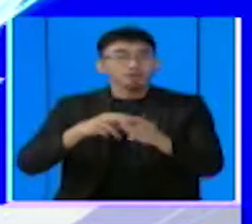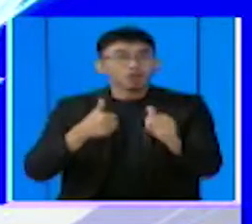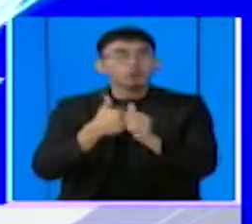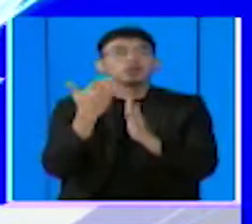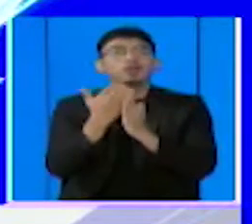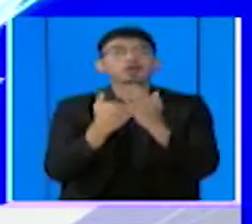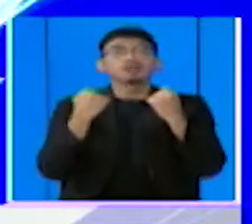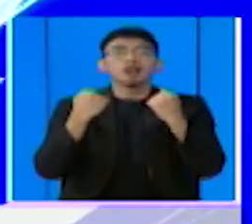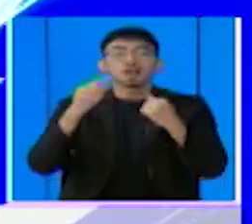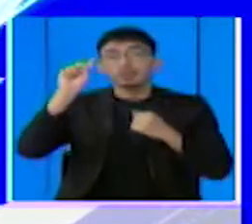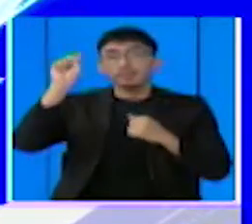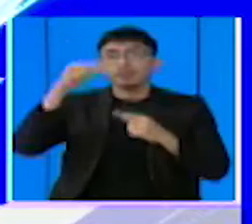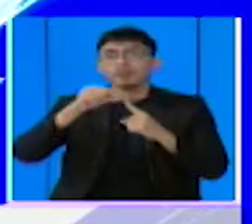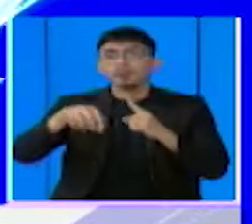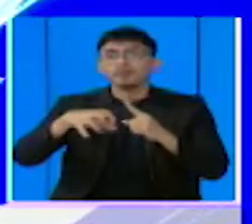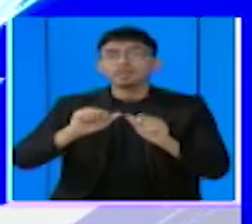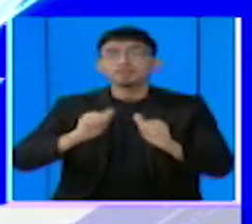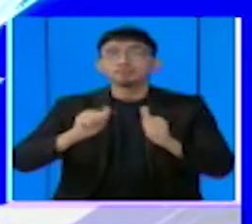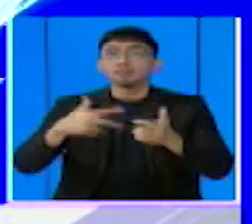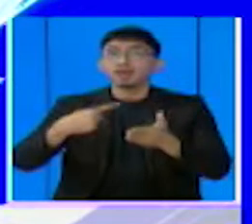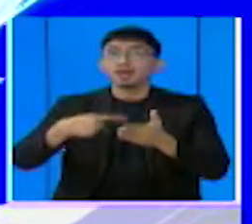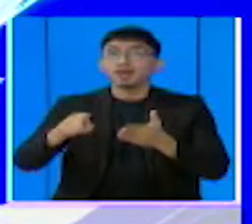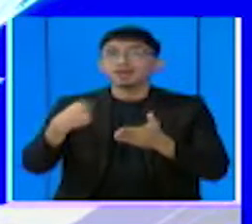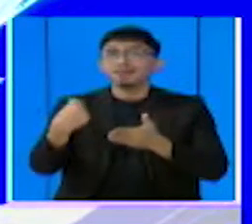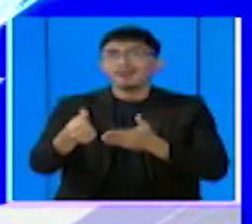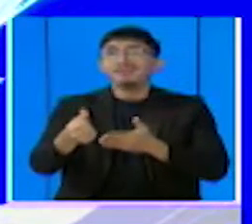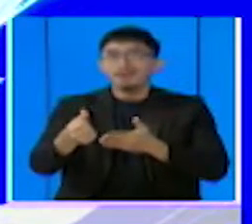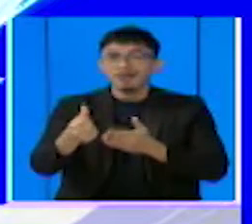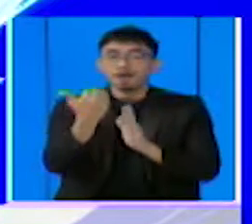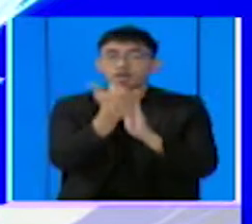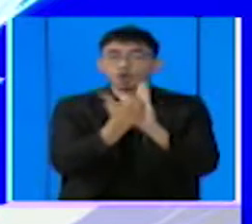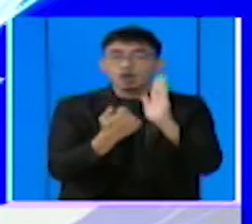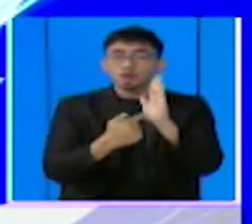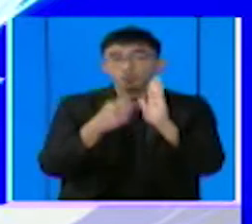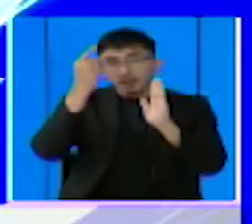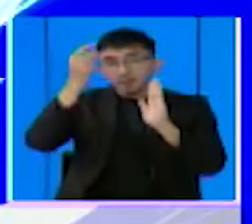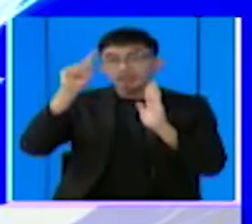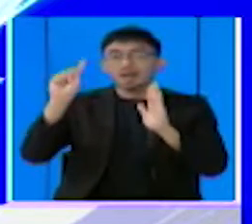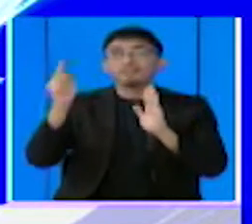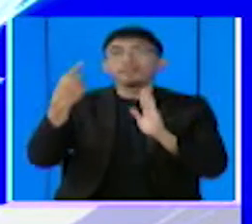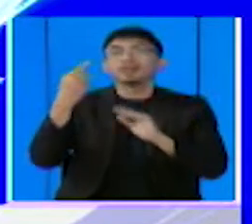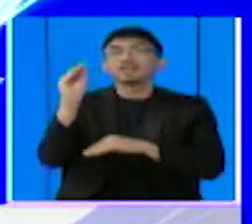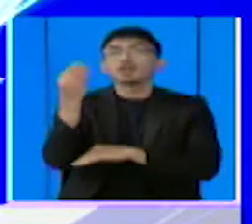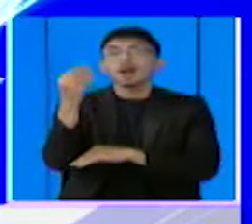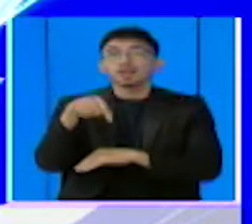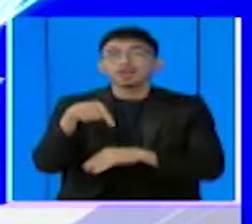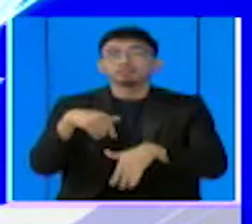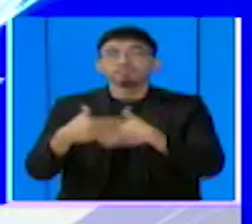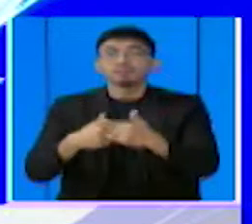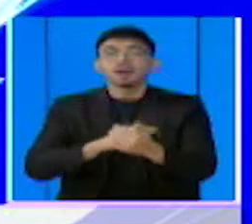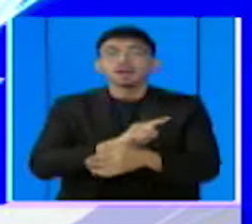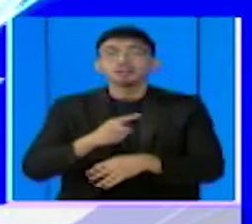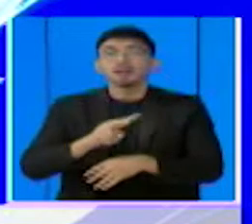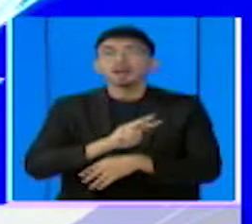dengan protokol kesehatan. Pemprov juga menerapkan sanksi denda. Kebijakan lainnya adalah rencana Pemprov DKI Jakarta yang akan menerapkan